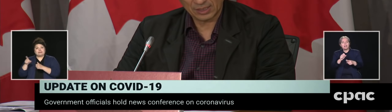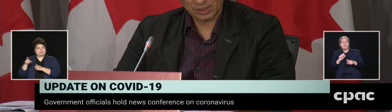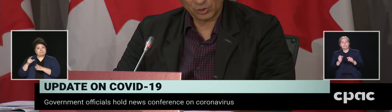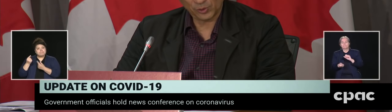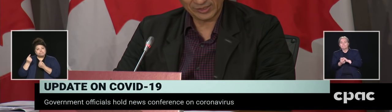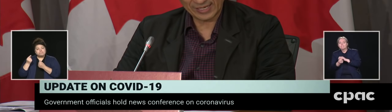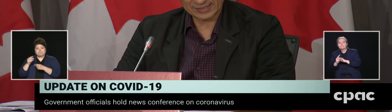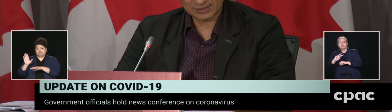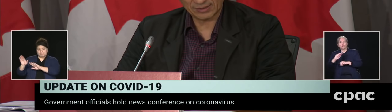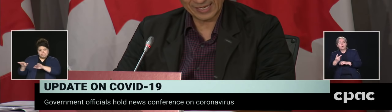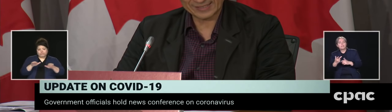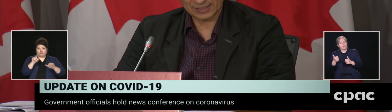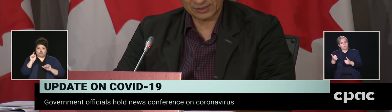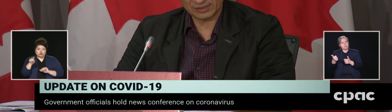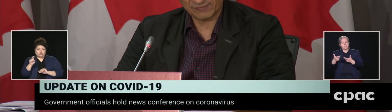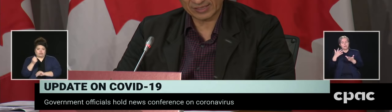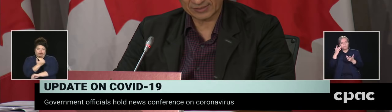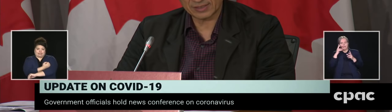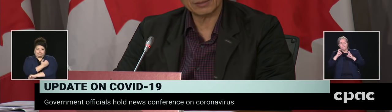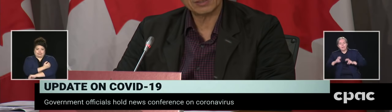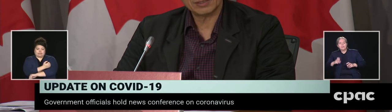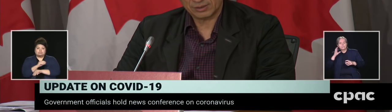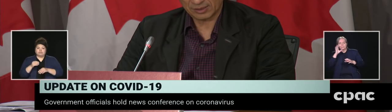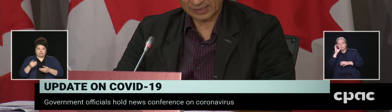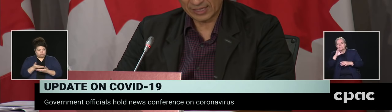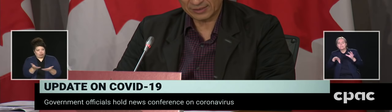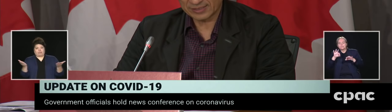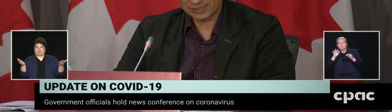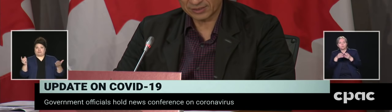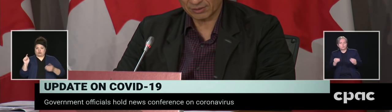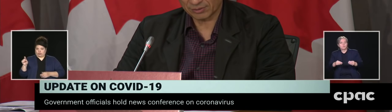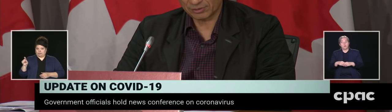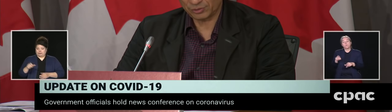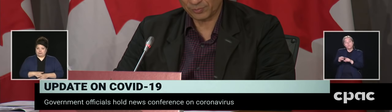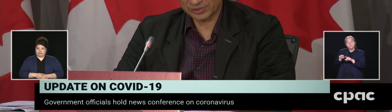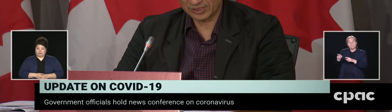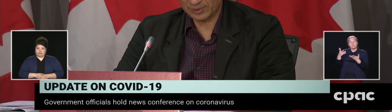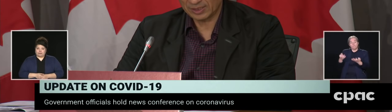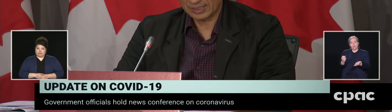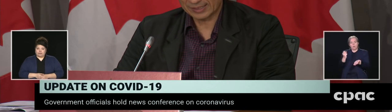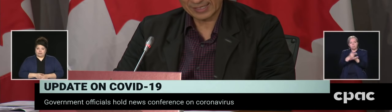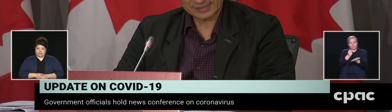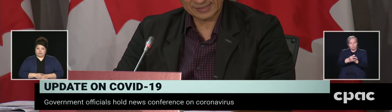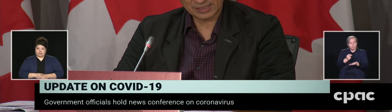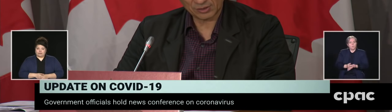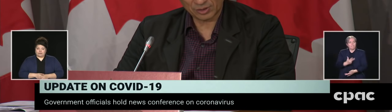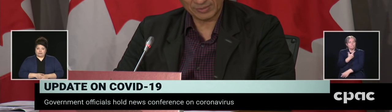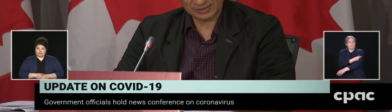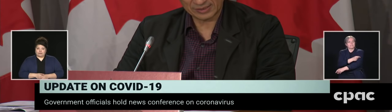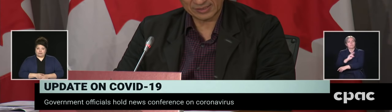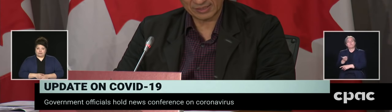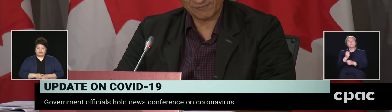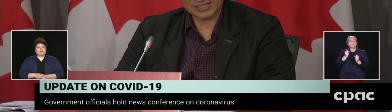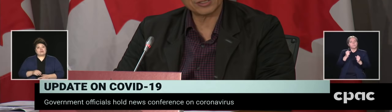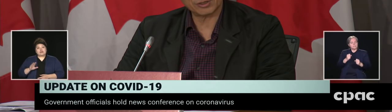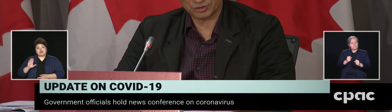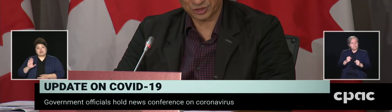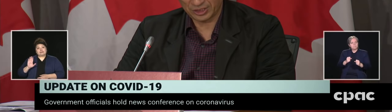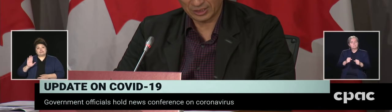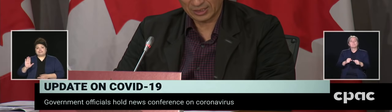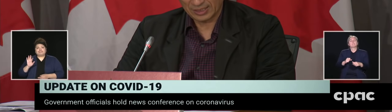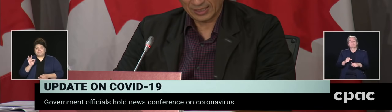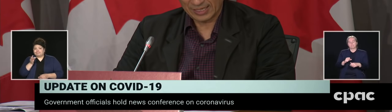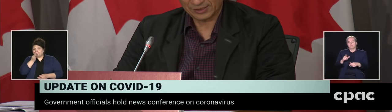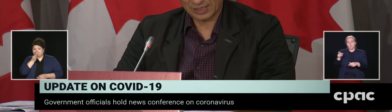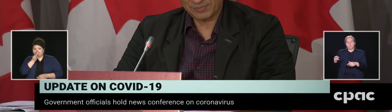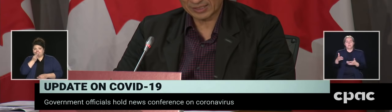concrétiser l'homologation accélérée des vaccins, une réalisation rendue possible grâce à sa grande maîtrise de la